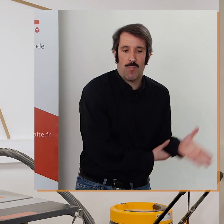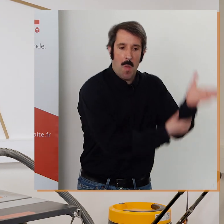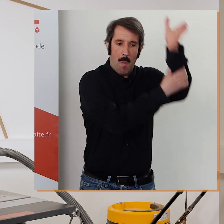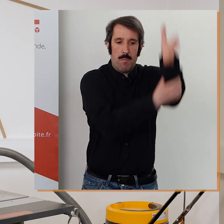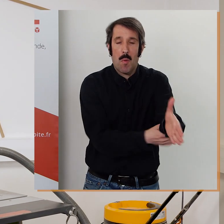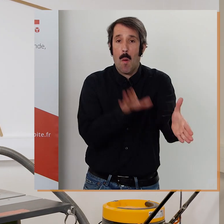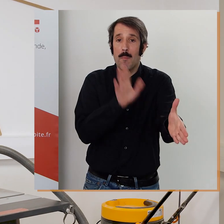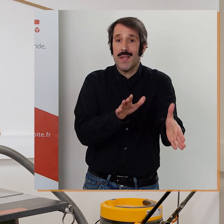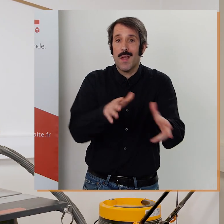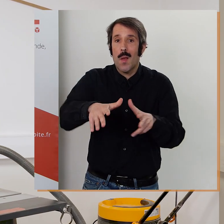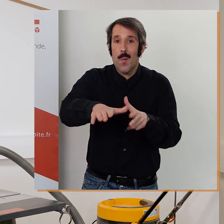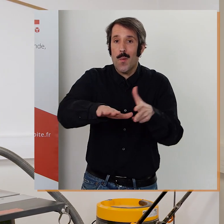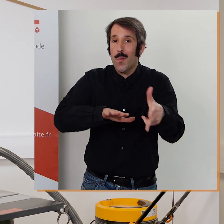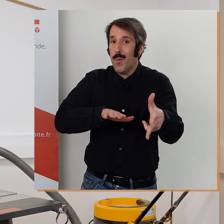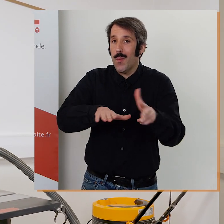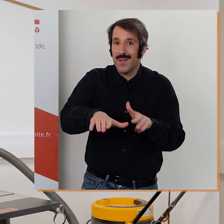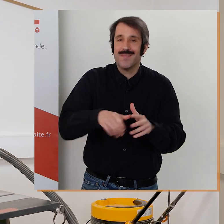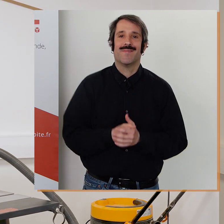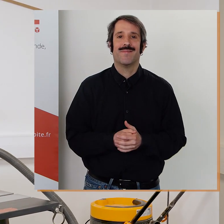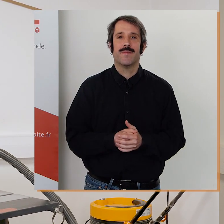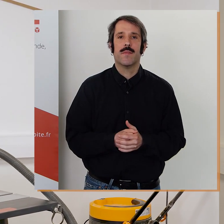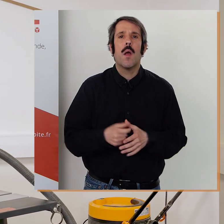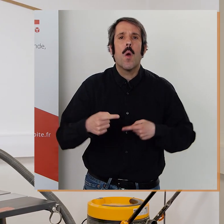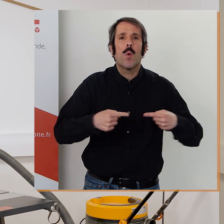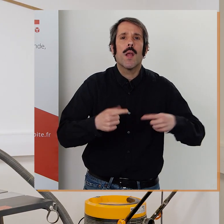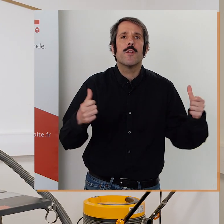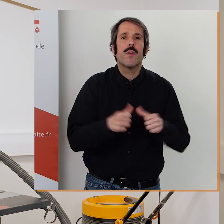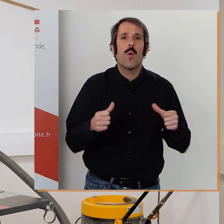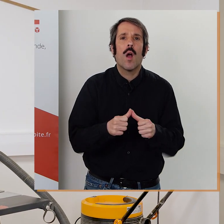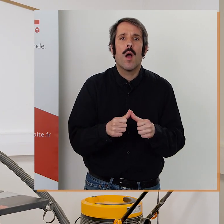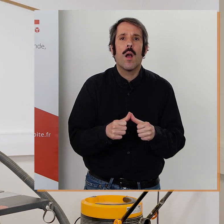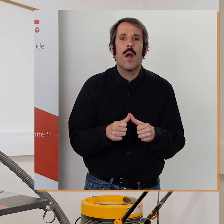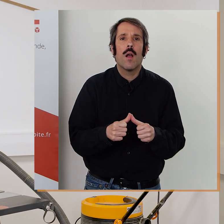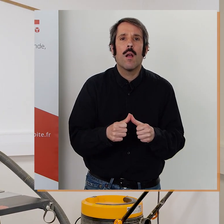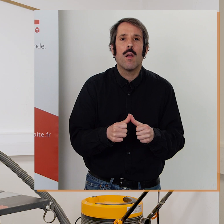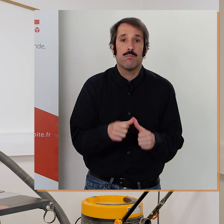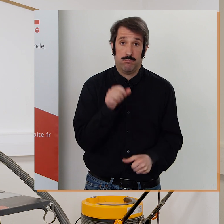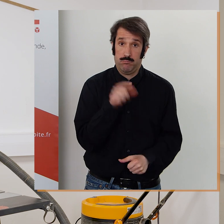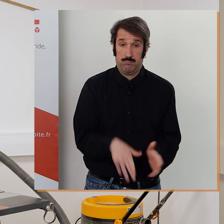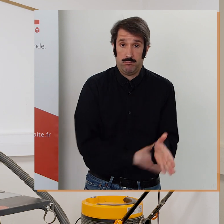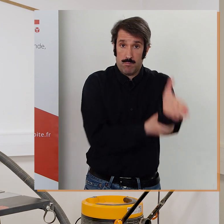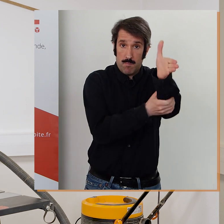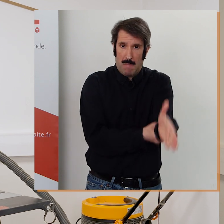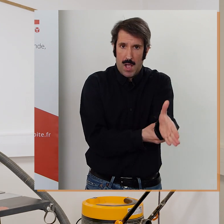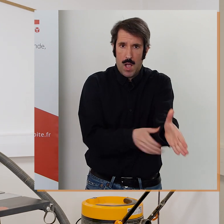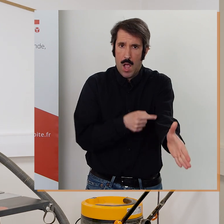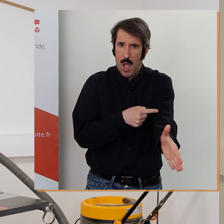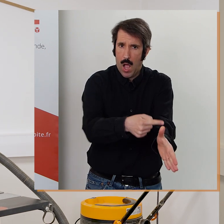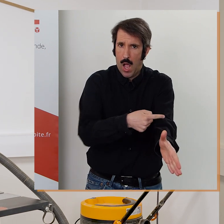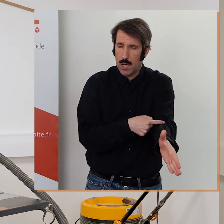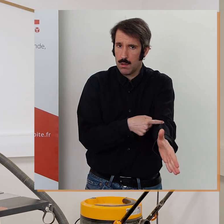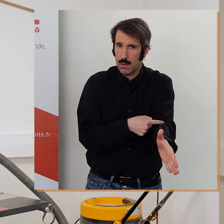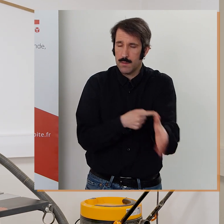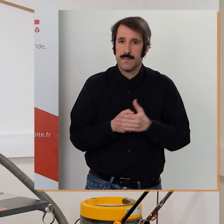Place au guide à déligner. Donc, le pointage consiste à fixer comme ceci notre règle, notre guide